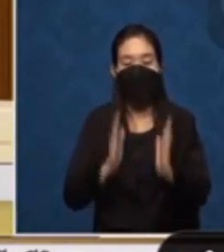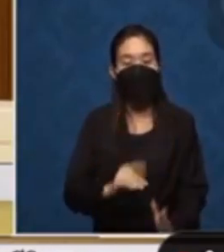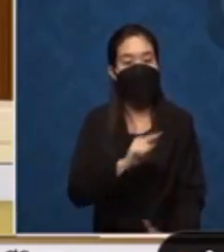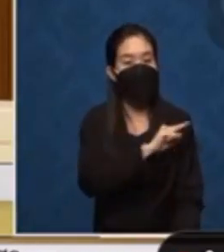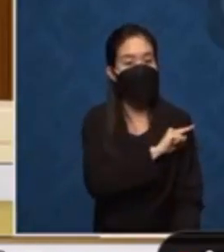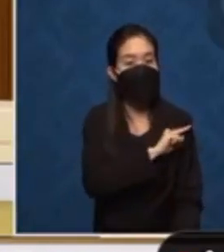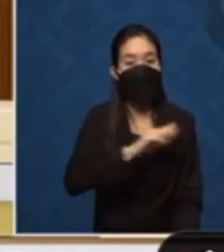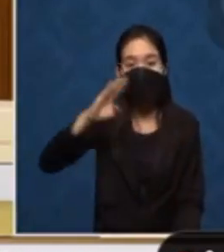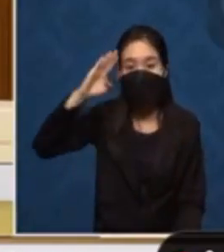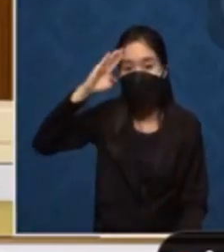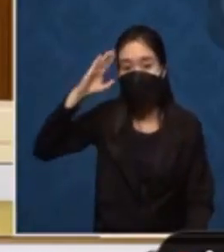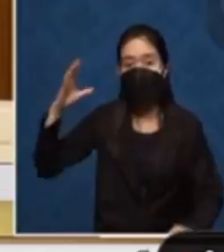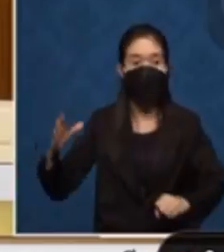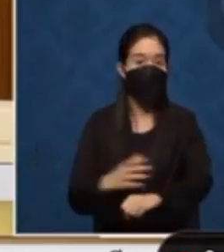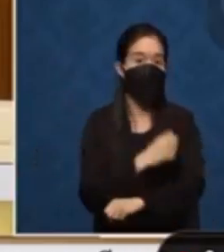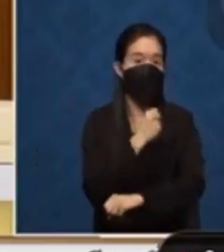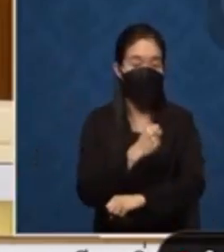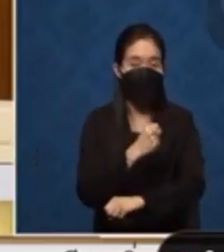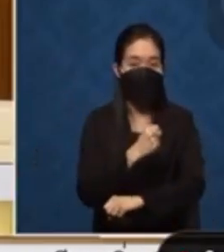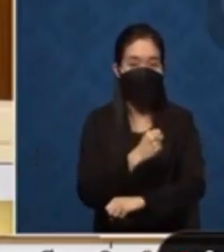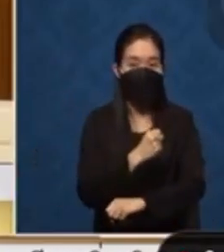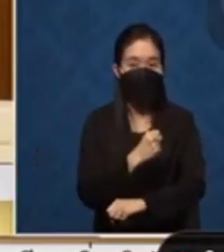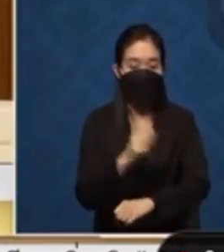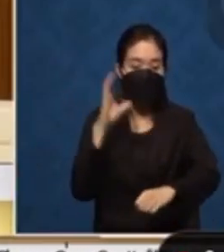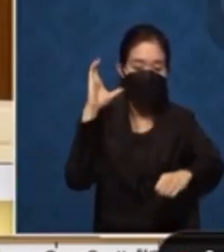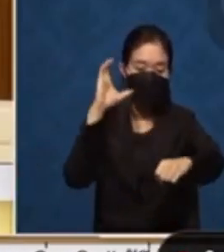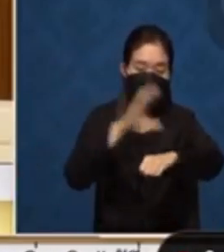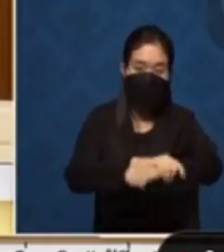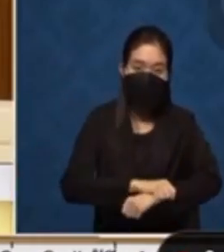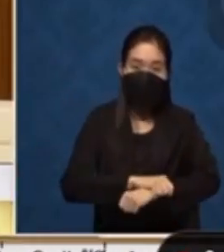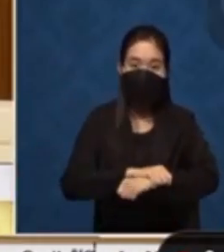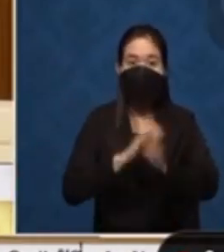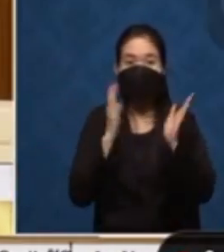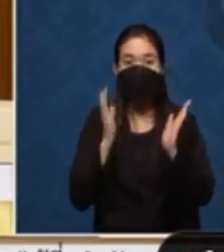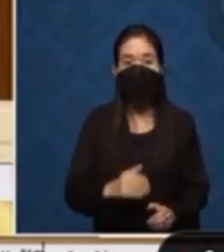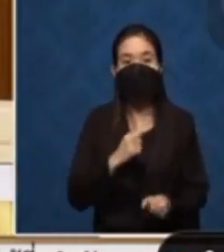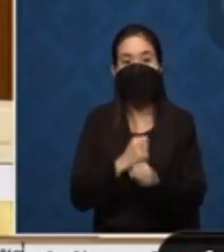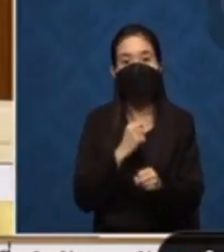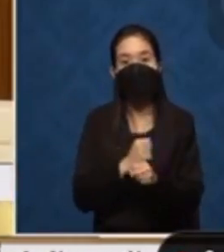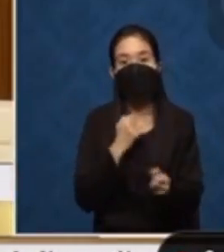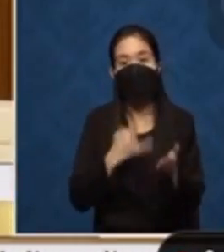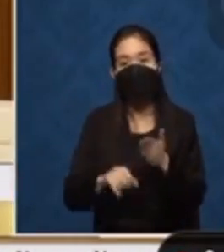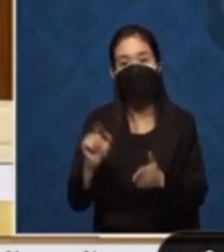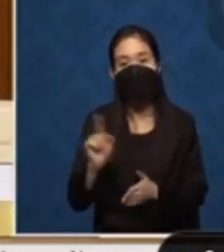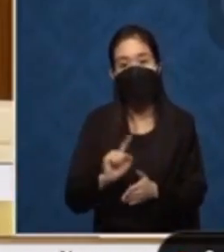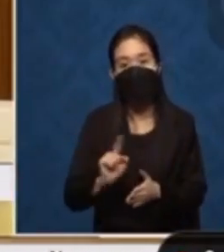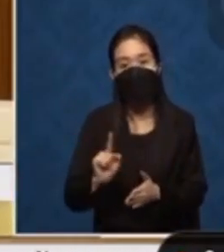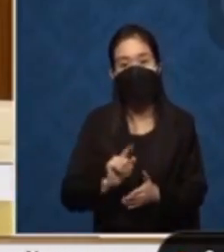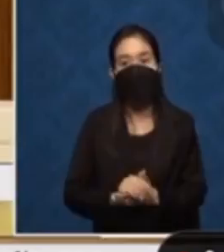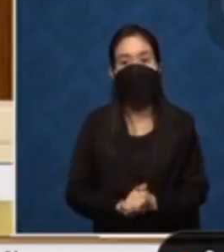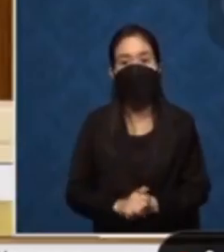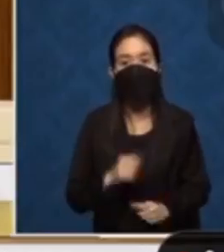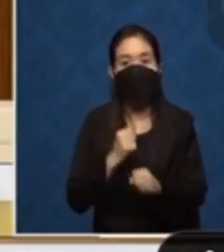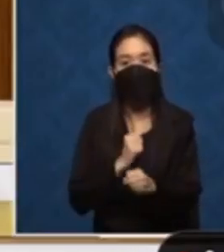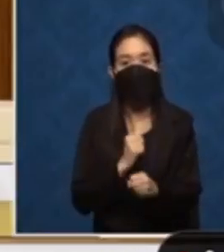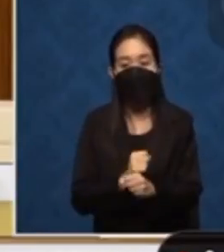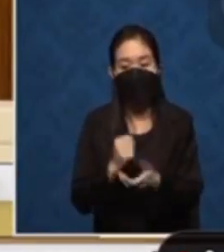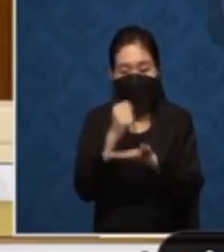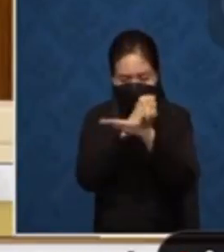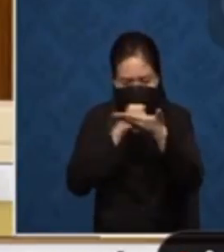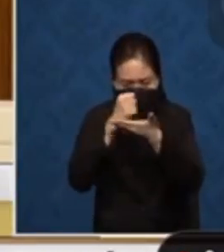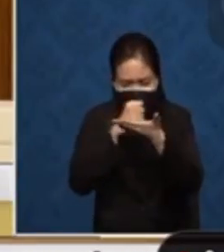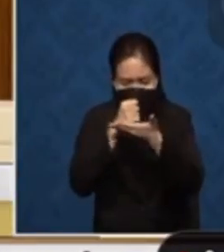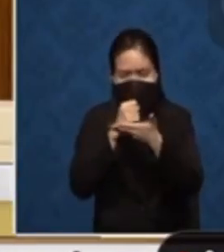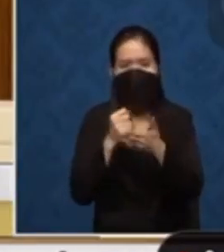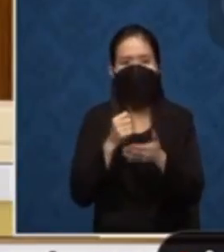ในการคบคุมตัวบุคคลที่เกี่วห้องในสวขกเปผู้มลิพลหรอเกี่ยวห้กับการค้ายาเสบติดหรอเกี่ยวกั